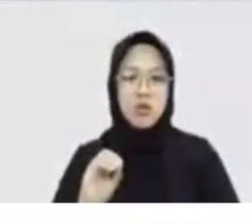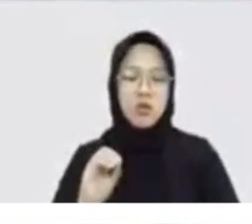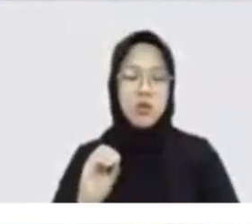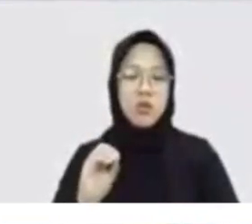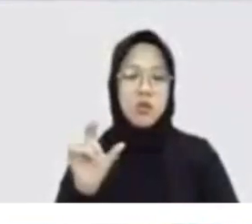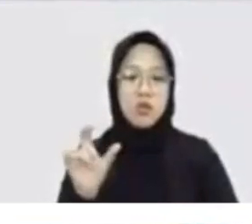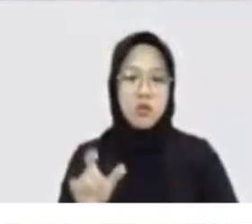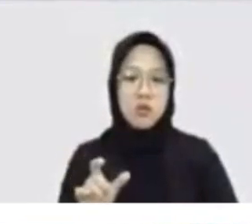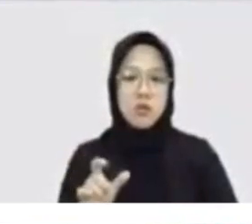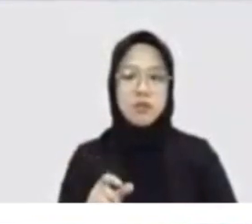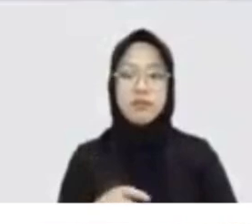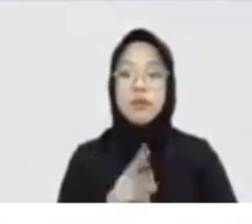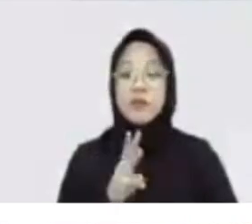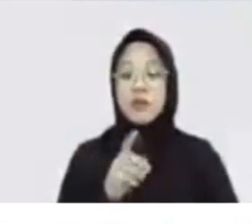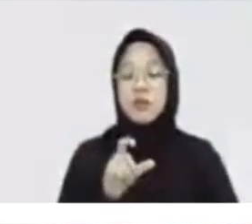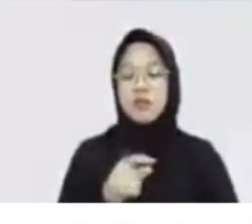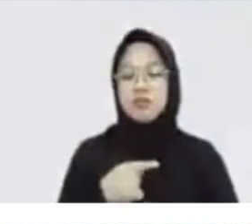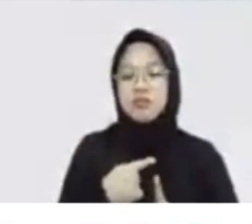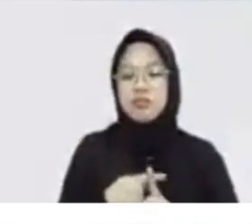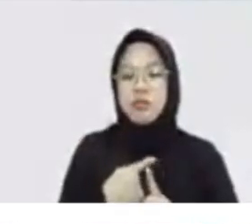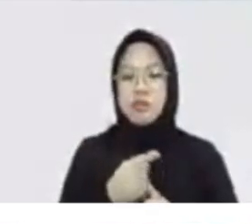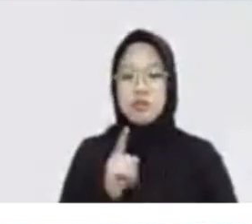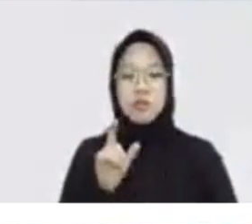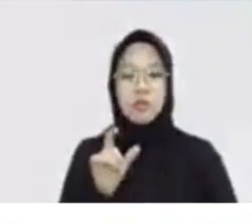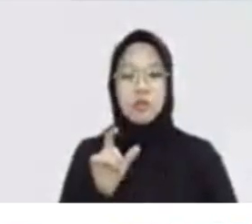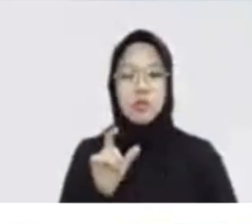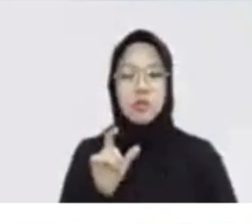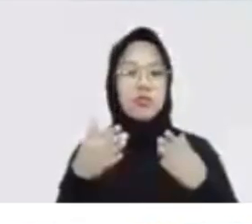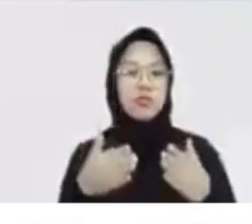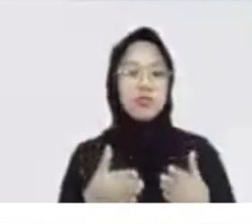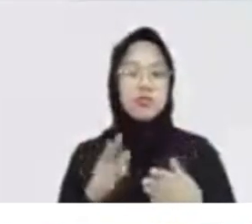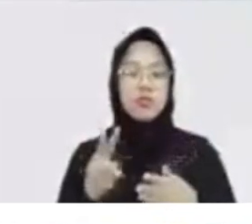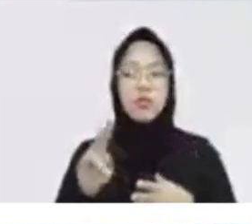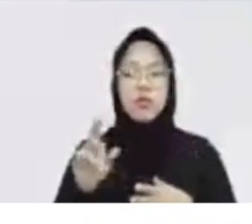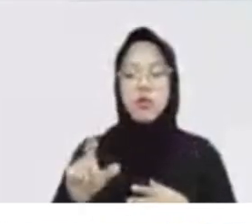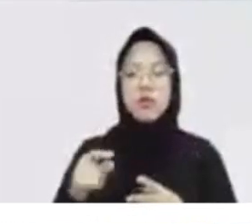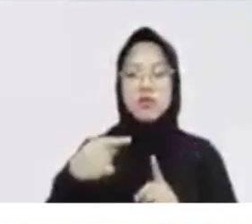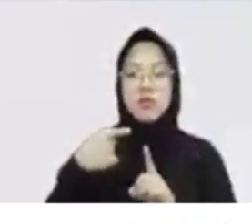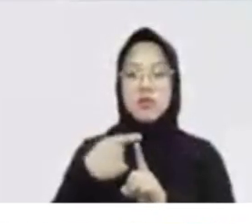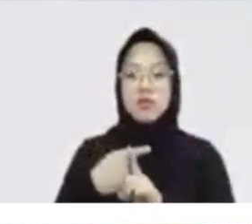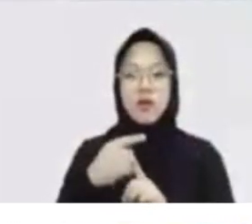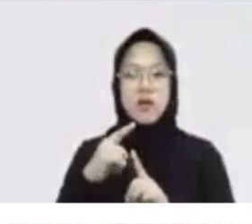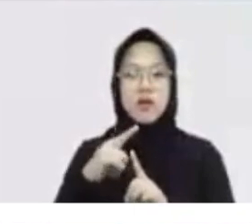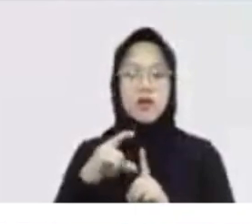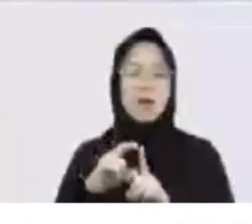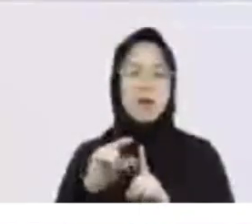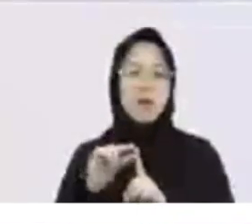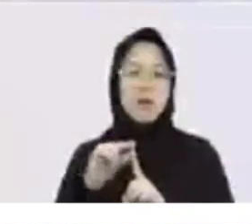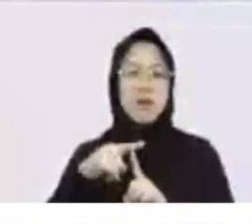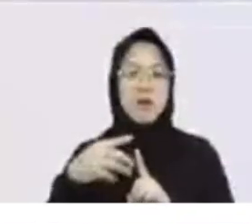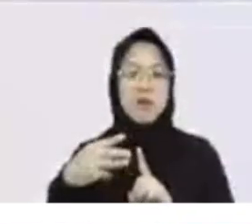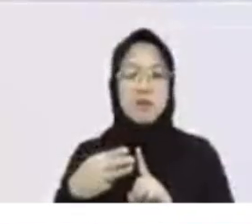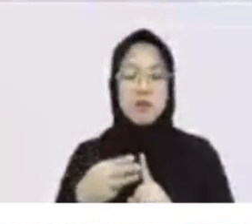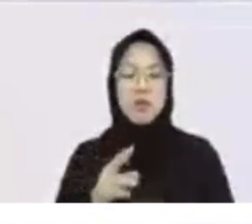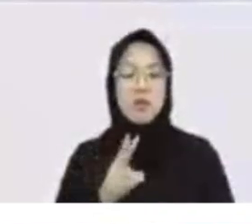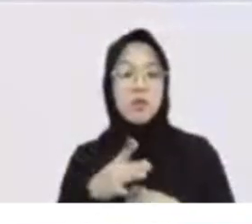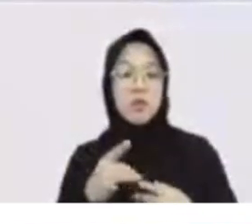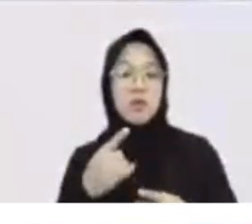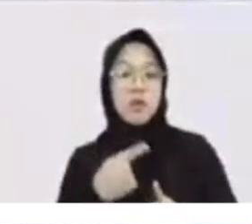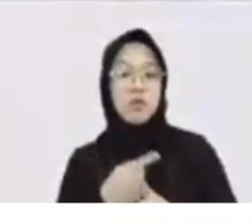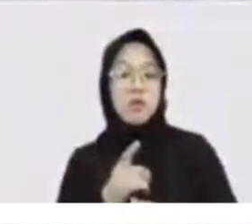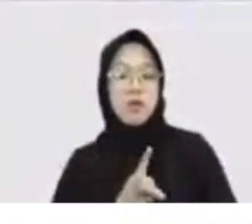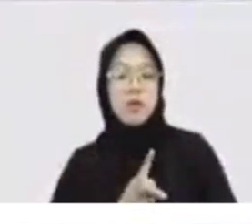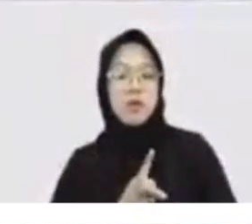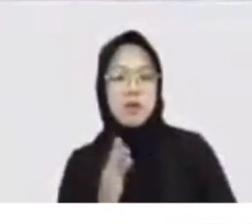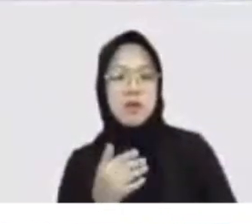dan tiga pemilih tambahan menjadi satu orang pemilih khusus dan dua orang pemilih tambahan dptb dua pemilih tambahan lainnya di TPS tersebut adalah